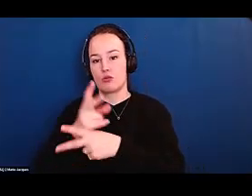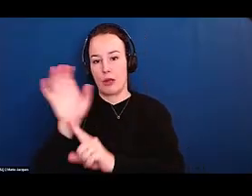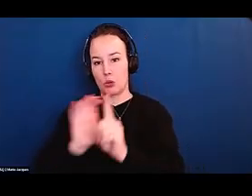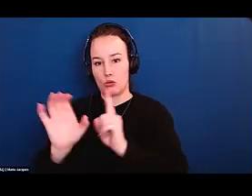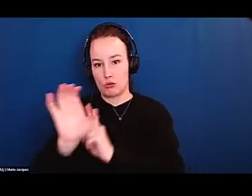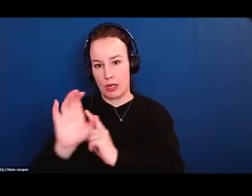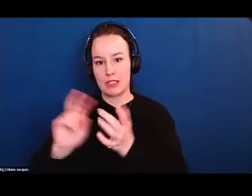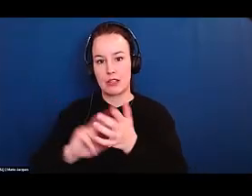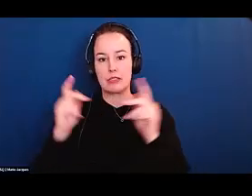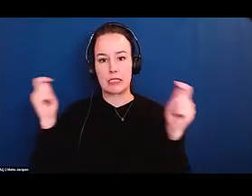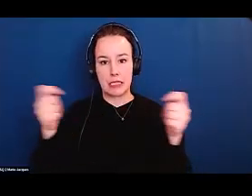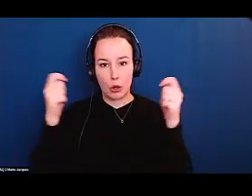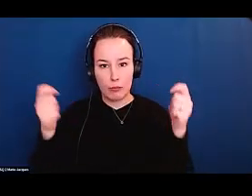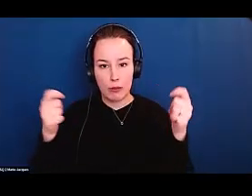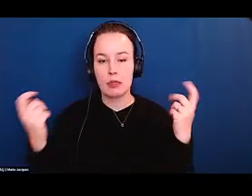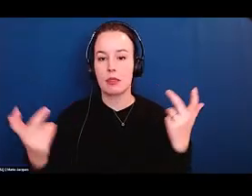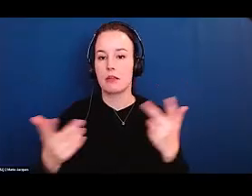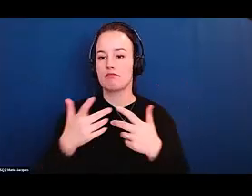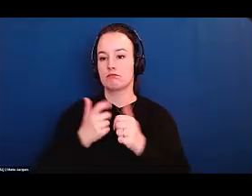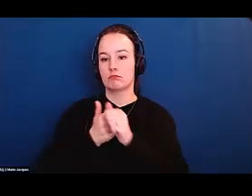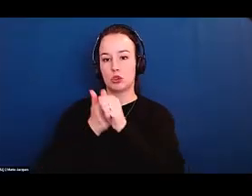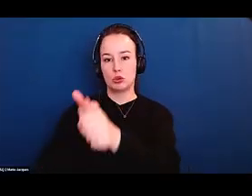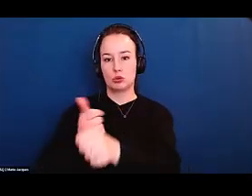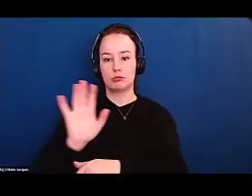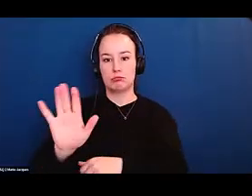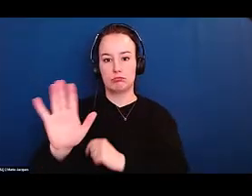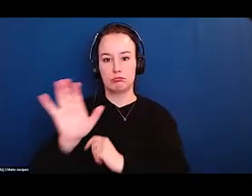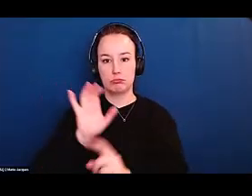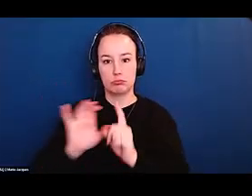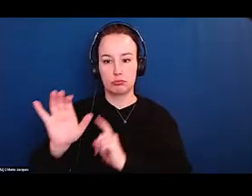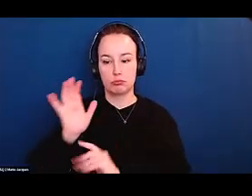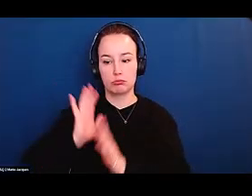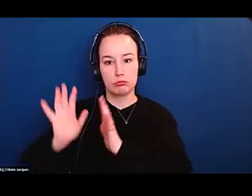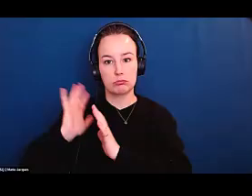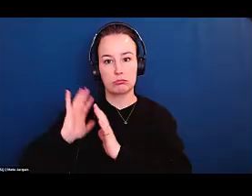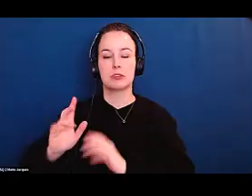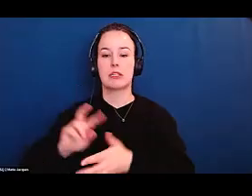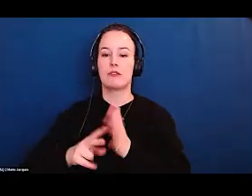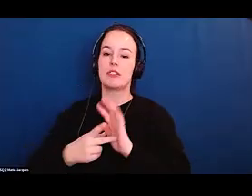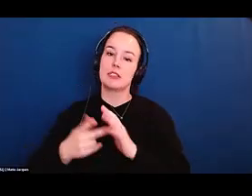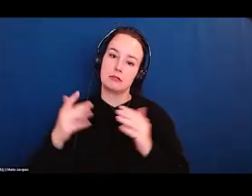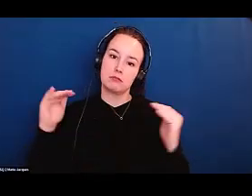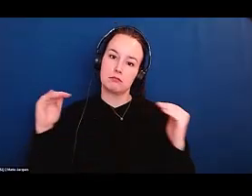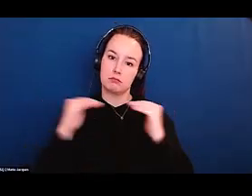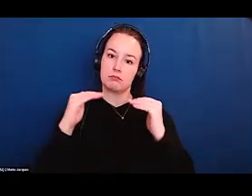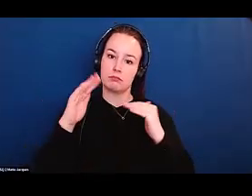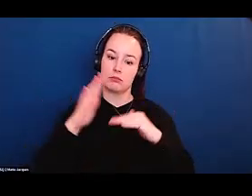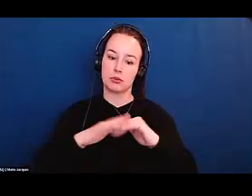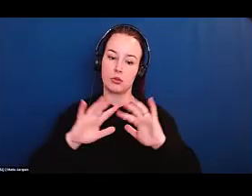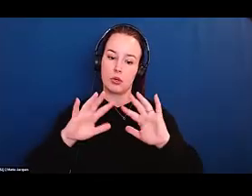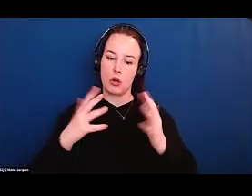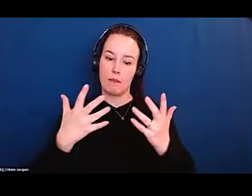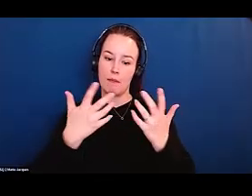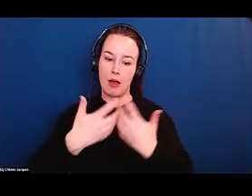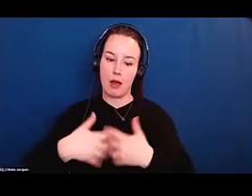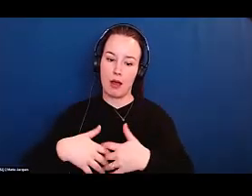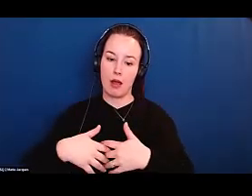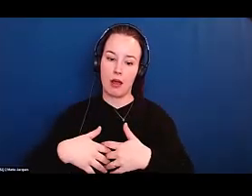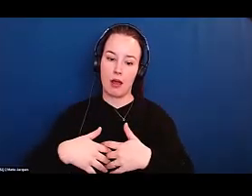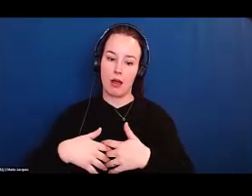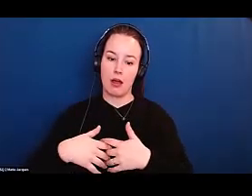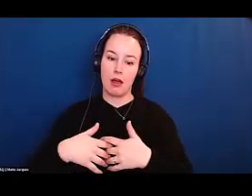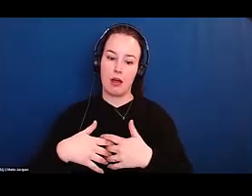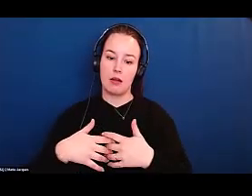que les cérémonies, des pratiques traditionnelles. Donc ces changements, c'est vraiment l'équité dans la pratique. C'est pas